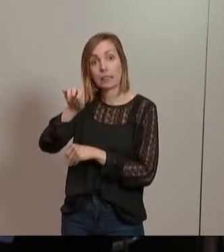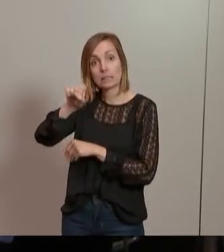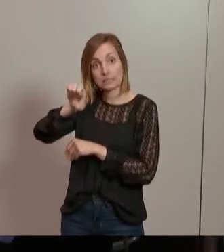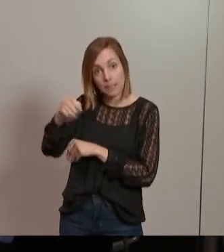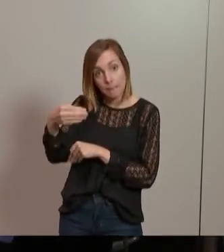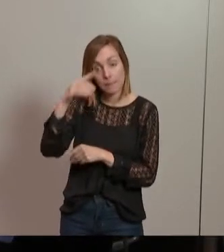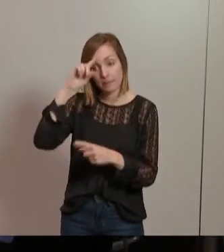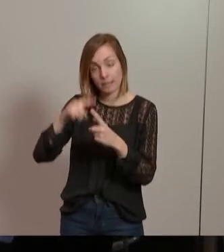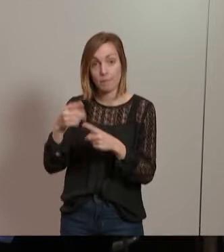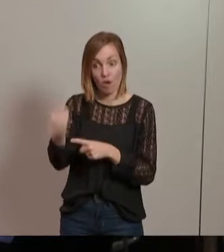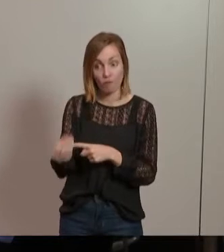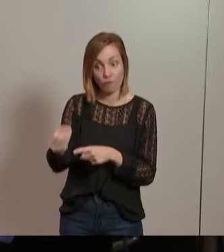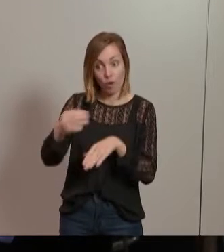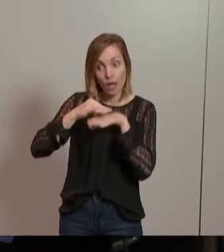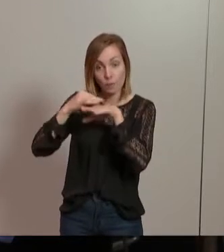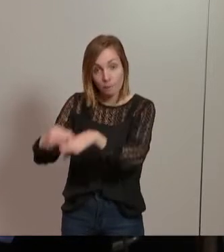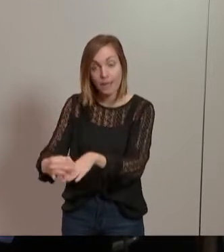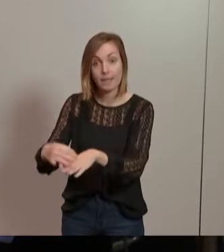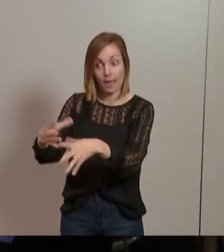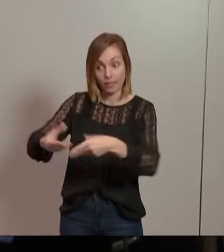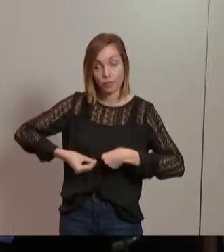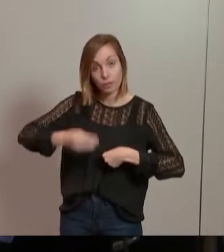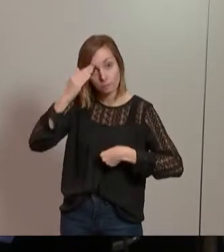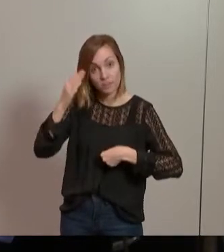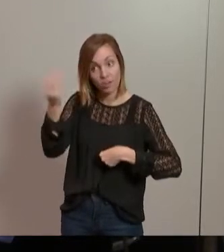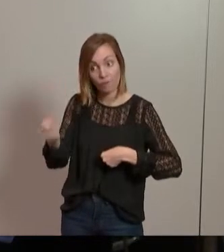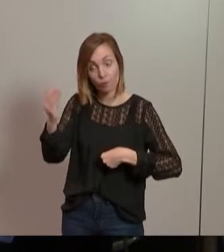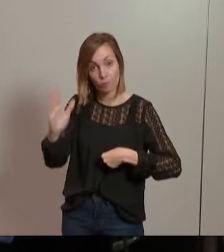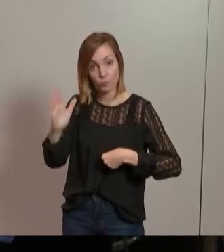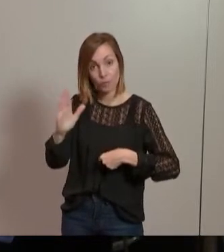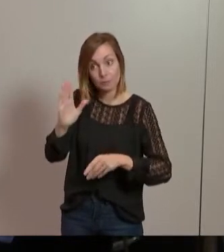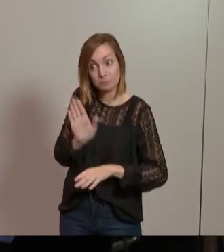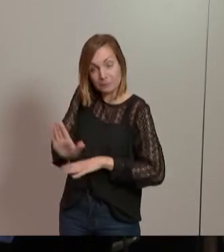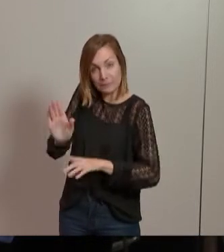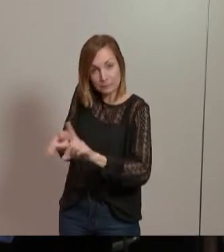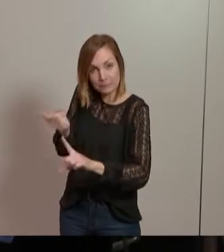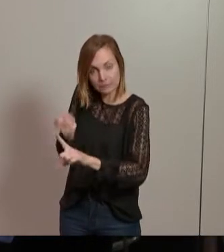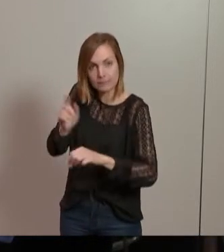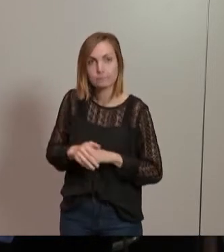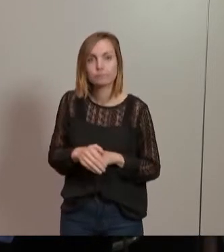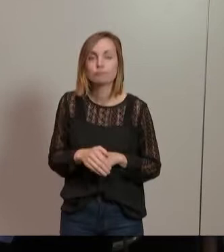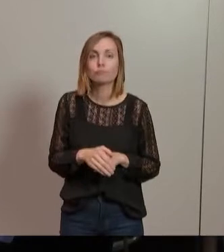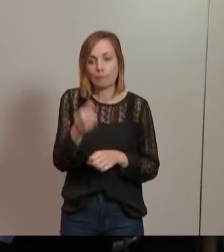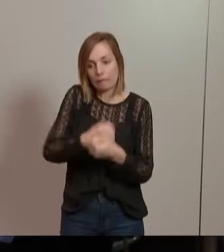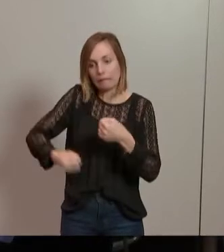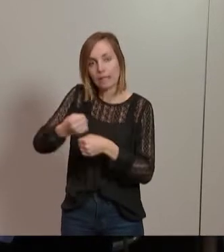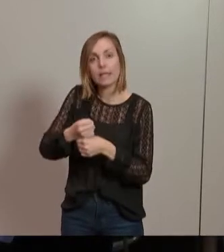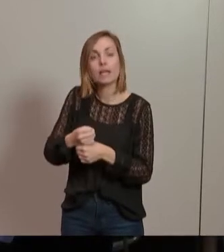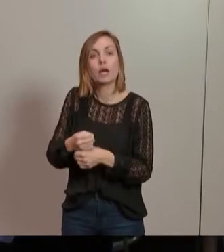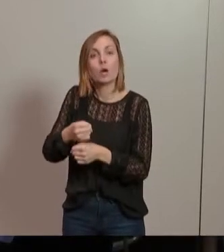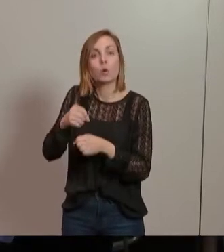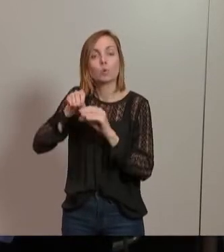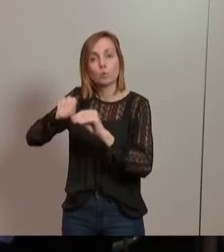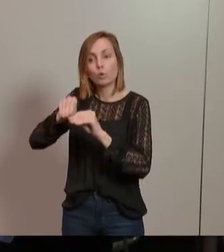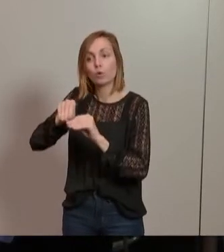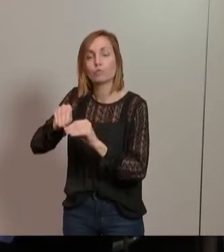des enfants qui peuvent avoir des besoins spécifiques. La création aussi d'un cours handidance au sein de l'école de musique